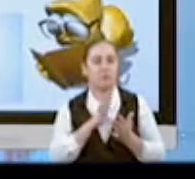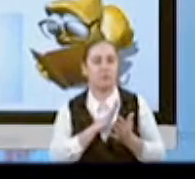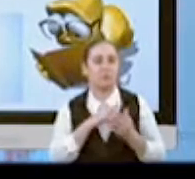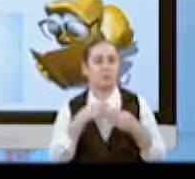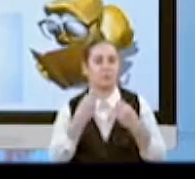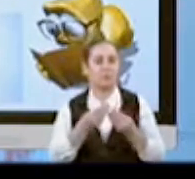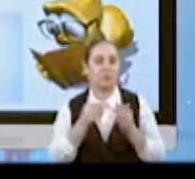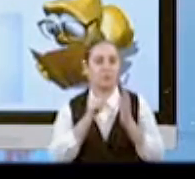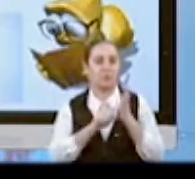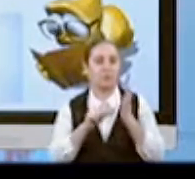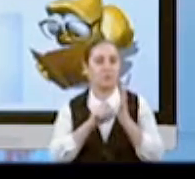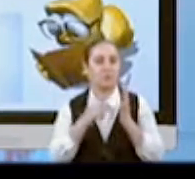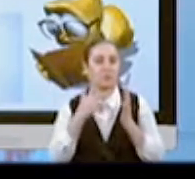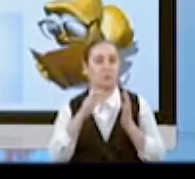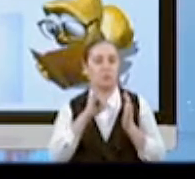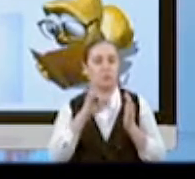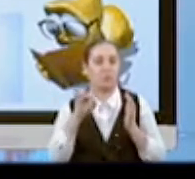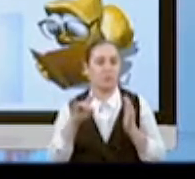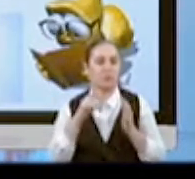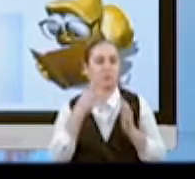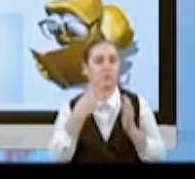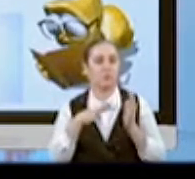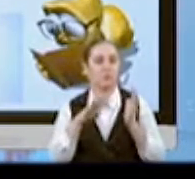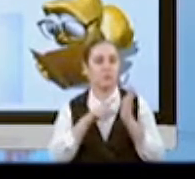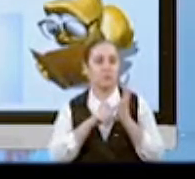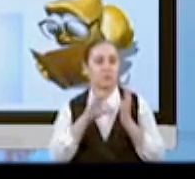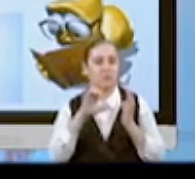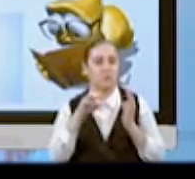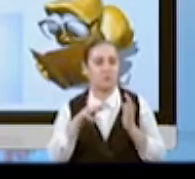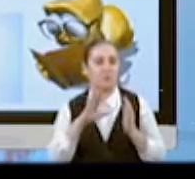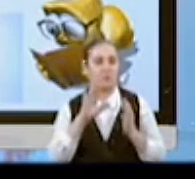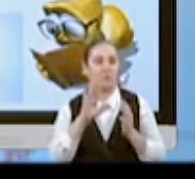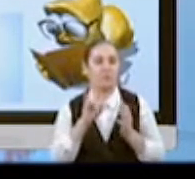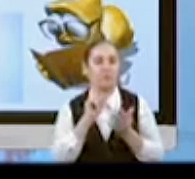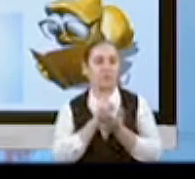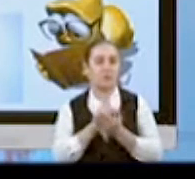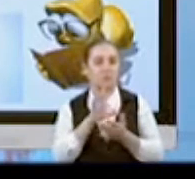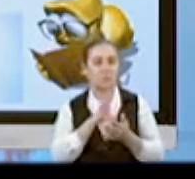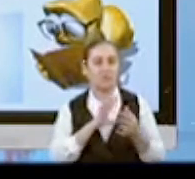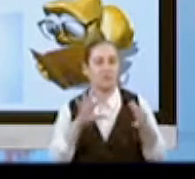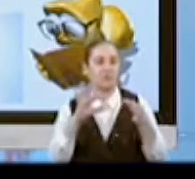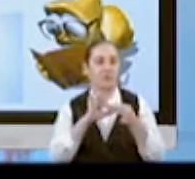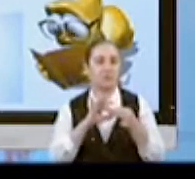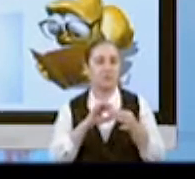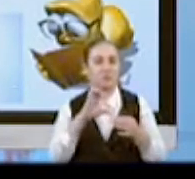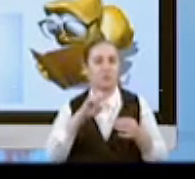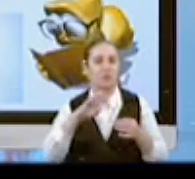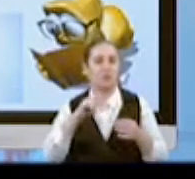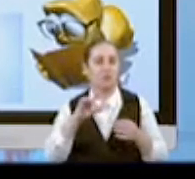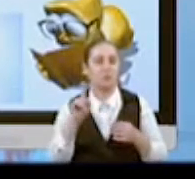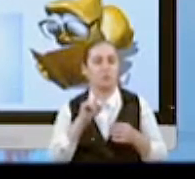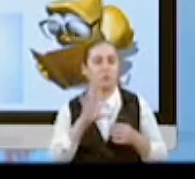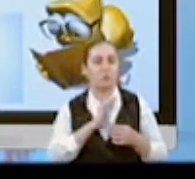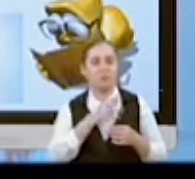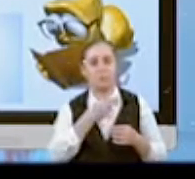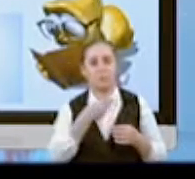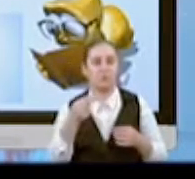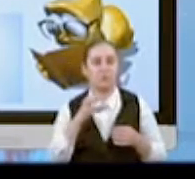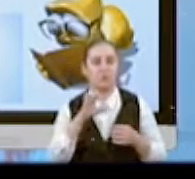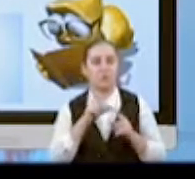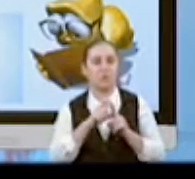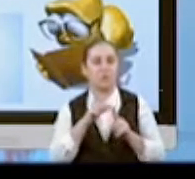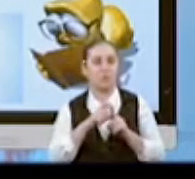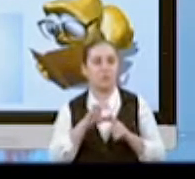задано 63-е упражнение на 47-й странице. Вы должны были соединить слоги, чтобы получились